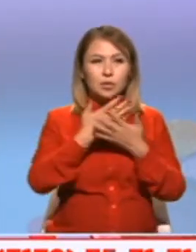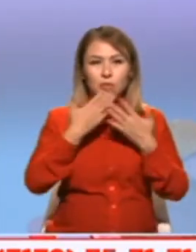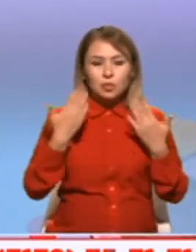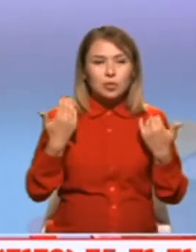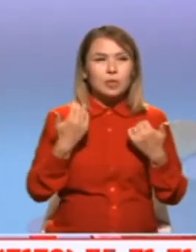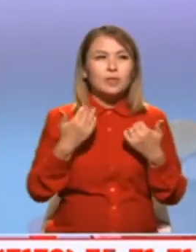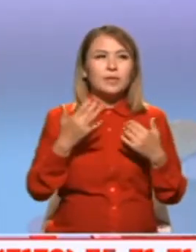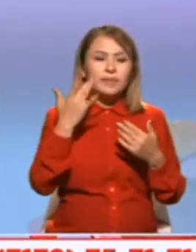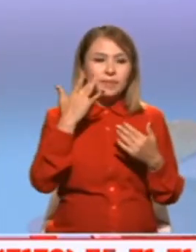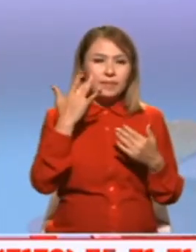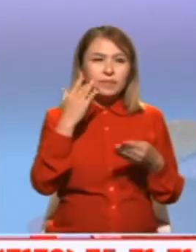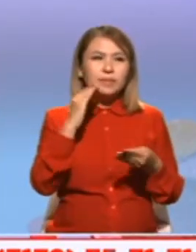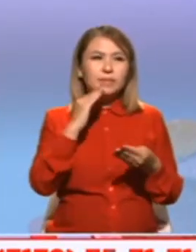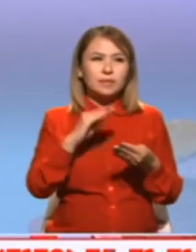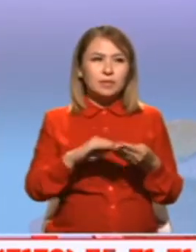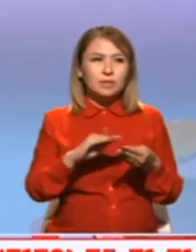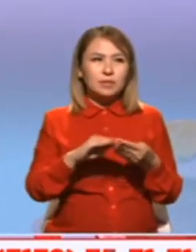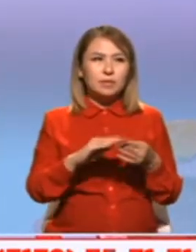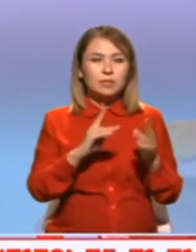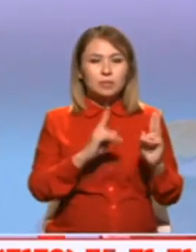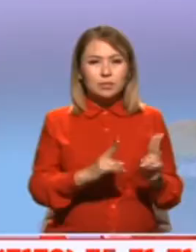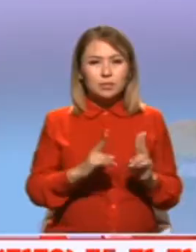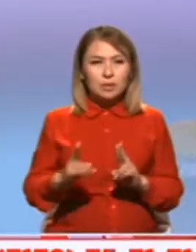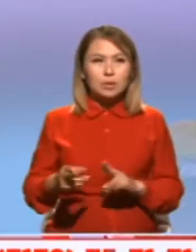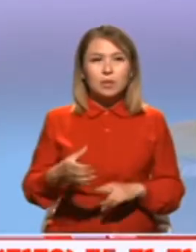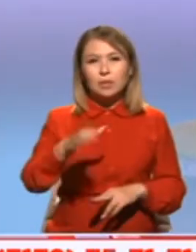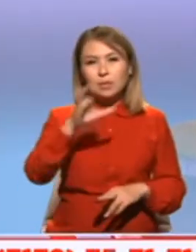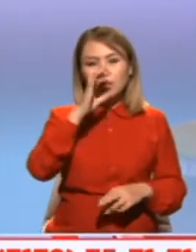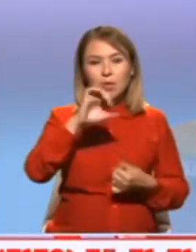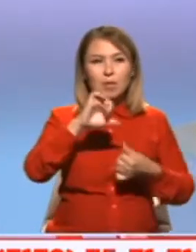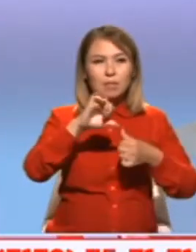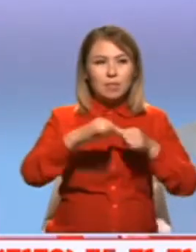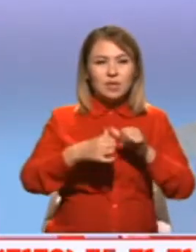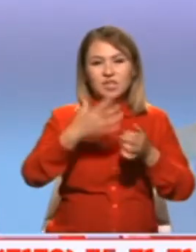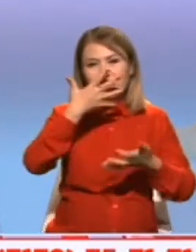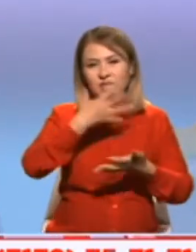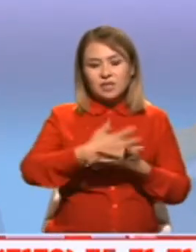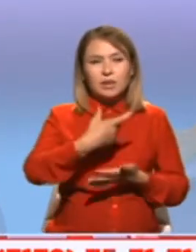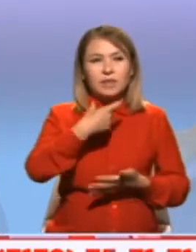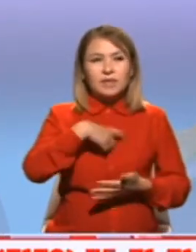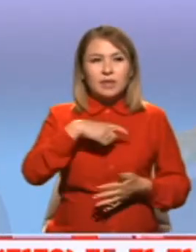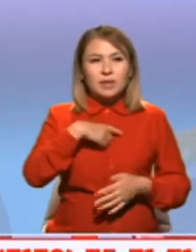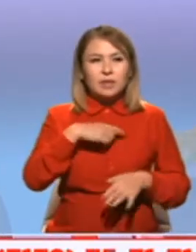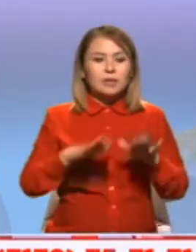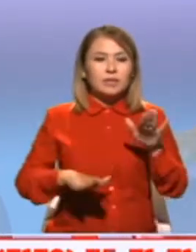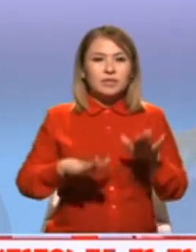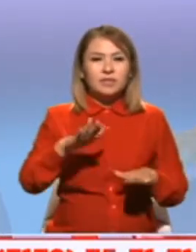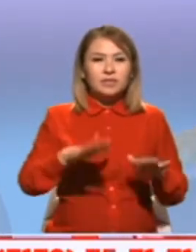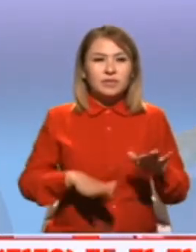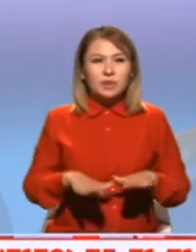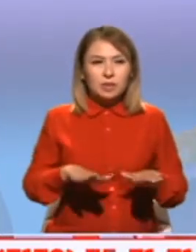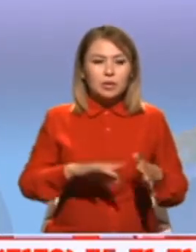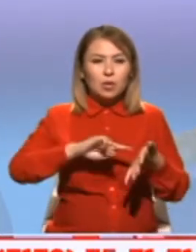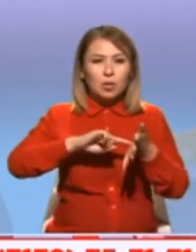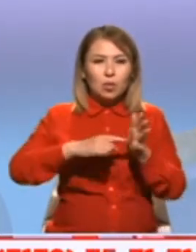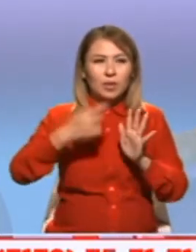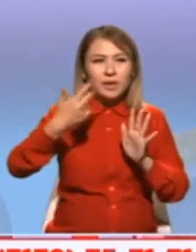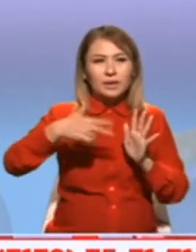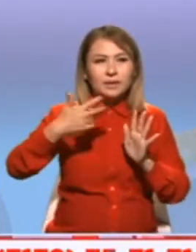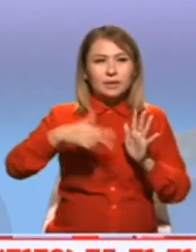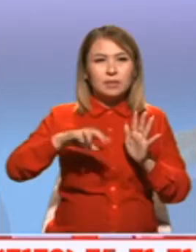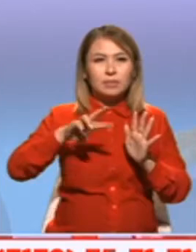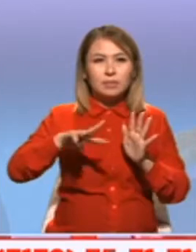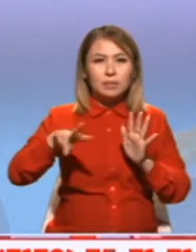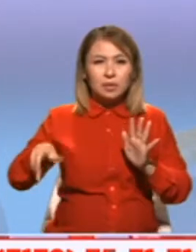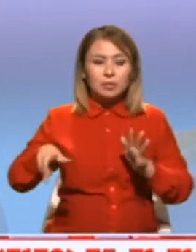онда қалыпты түрде су мөлшерін іше бересіз. Өзіңіздің салмағыңызға 30 мл суды көбейтіп, жалпы 1,5-2 литрдей суды іше